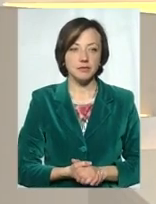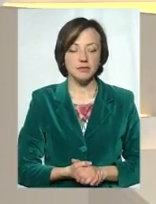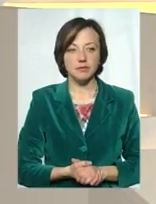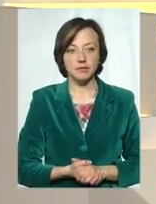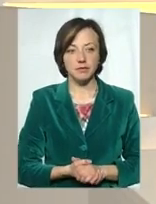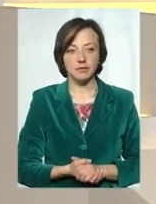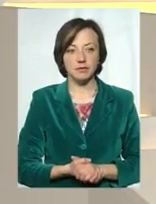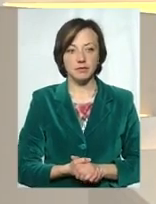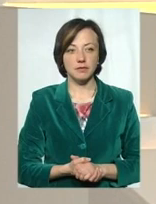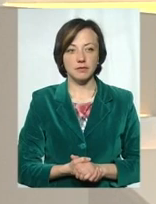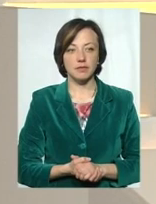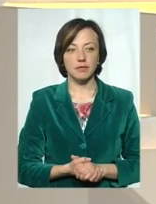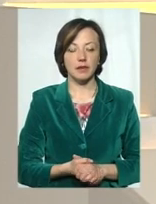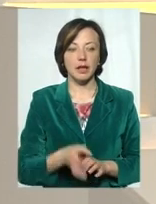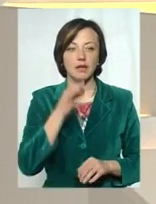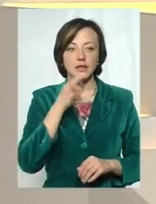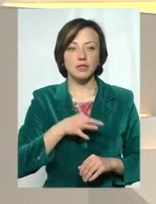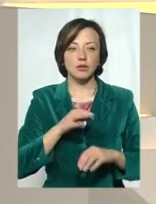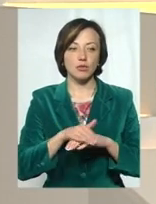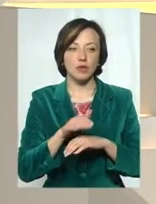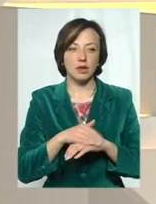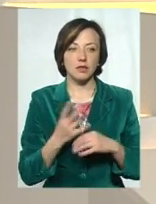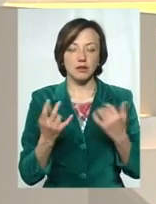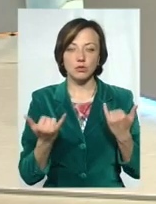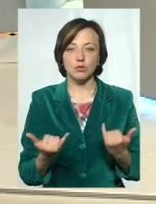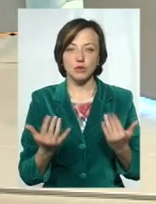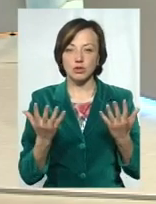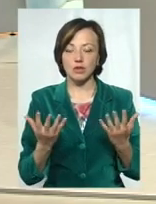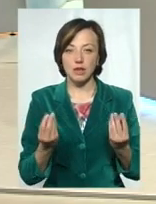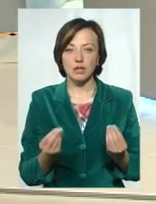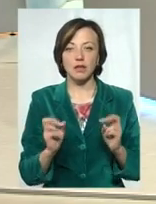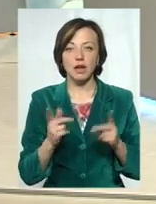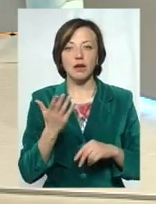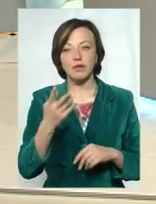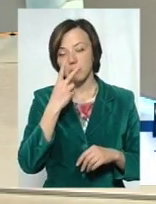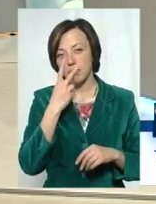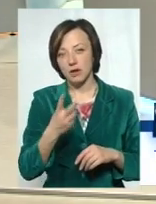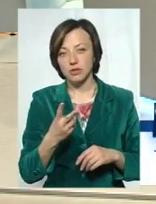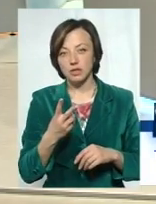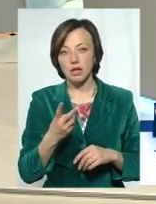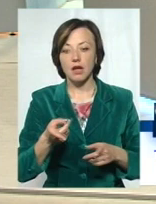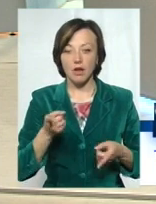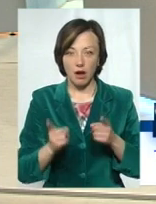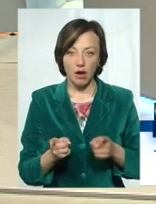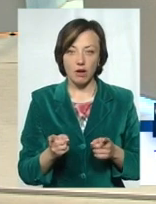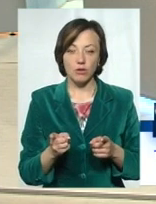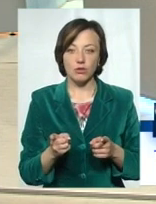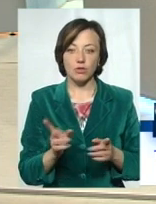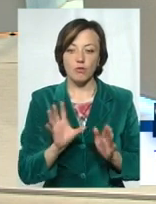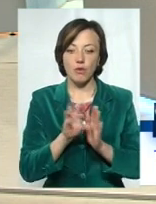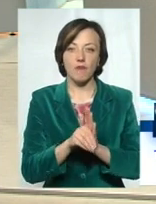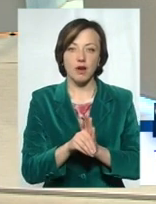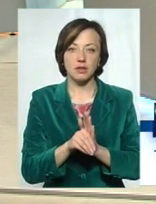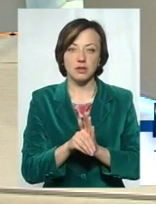Власне, скажіть, будь ласка, на сьогоднішній день, як ви бачите, наскільки реально